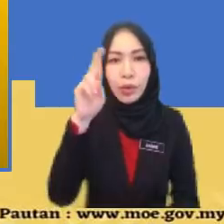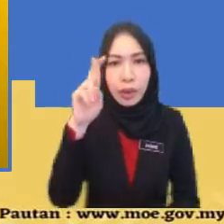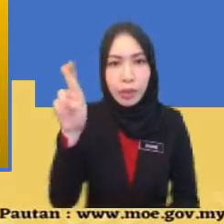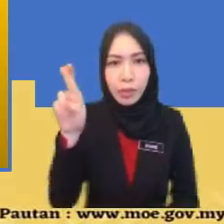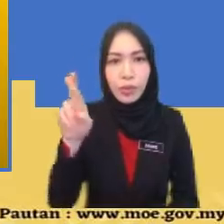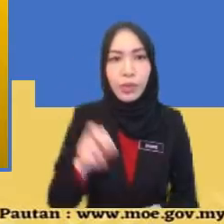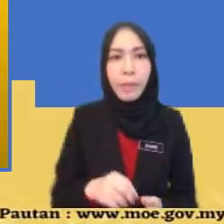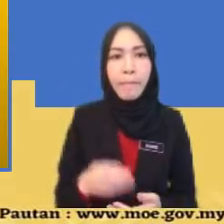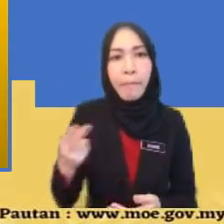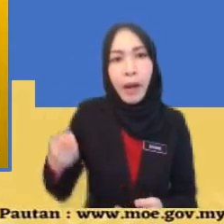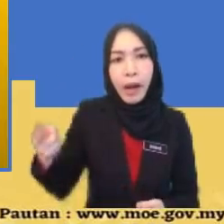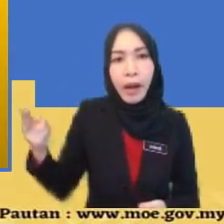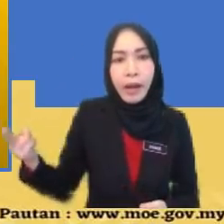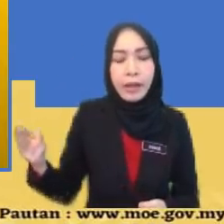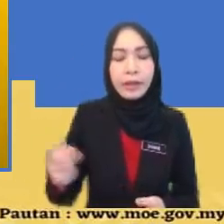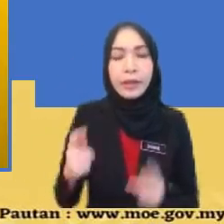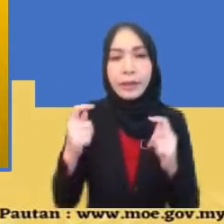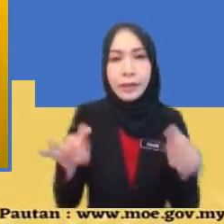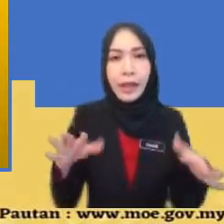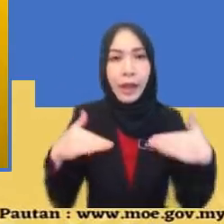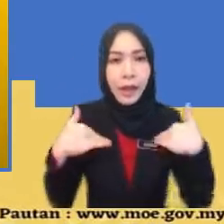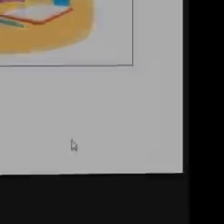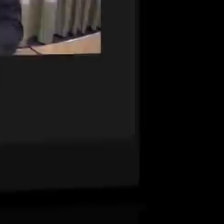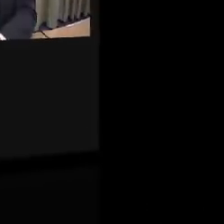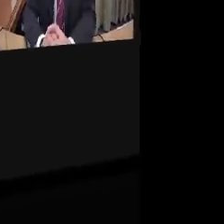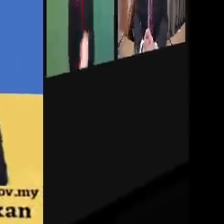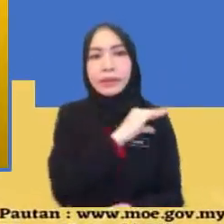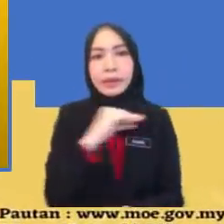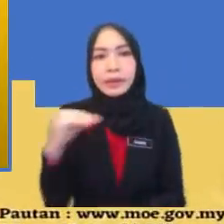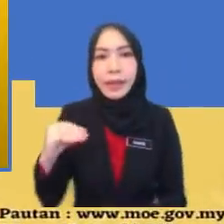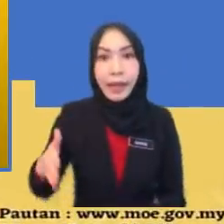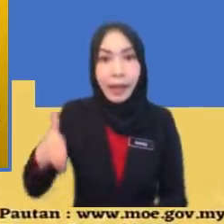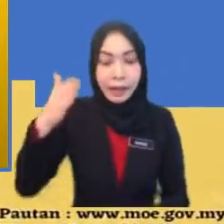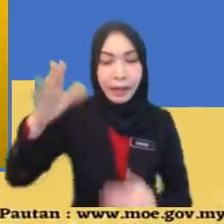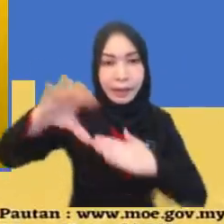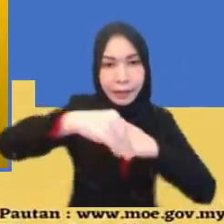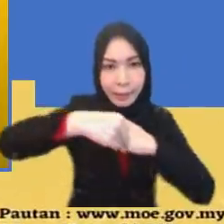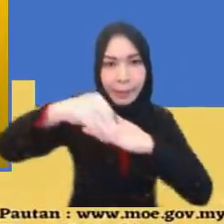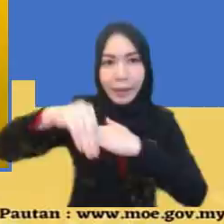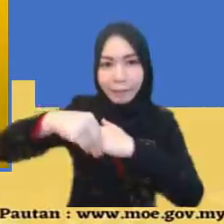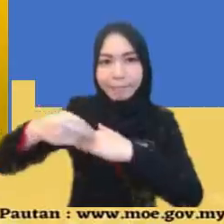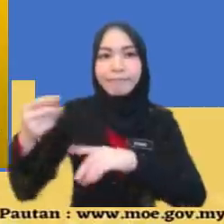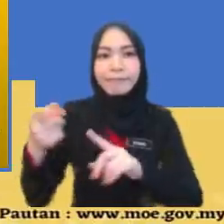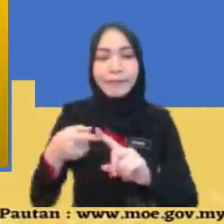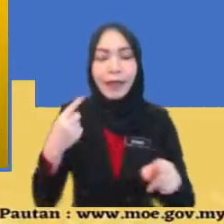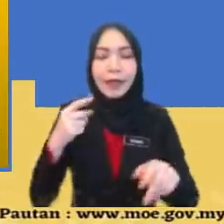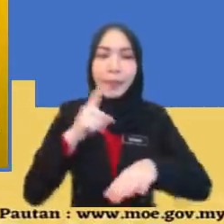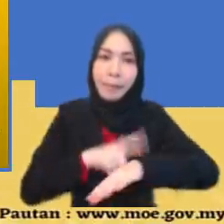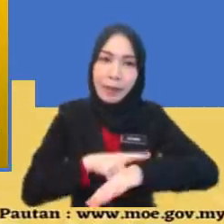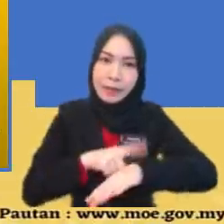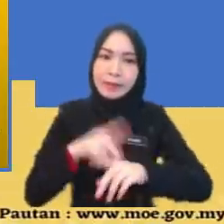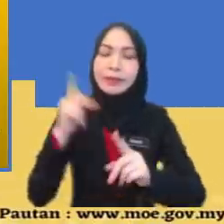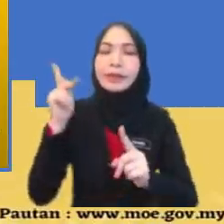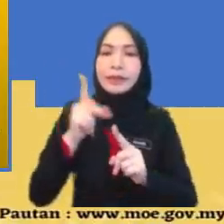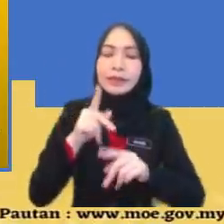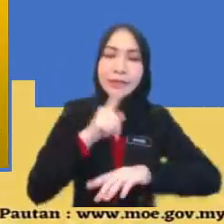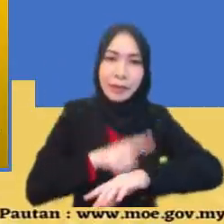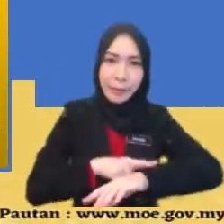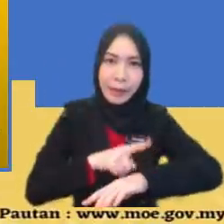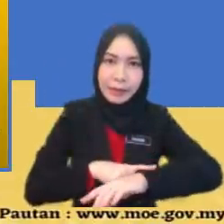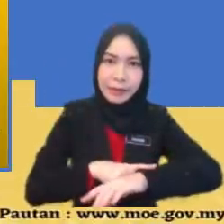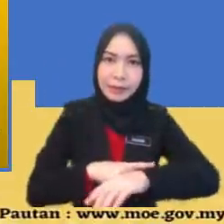dan Insyaallah ya nya akan ditambah dari masse ke smashes panjang tempo pelaksanaan